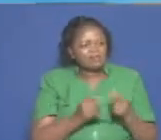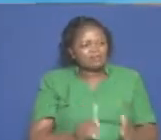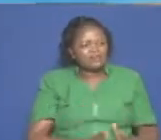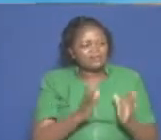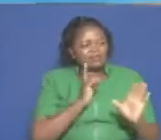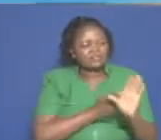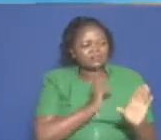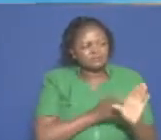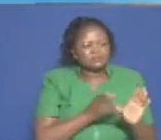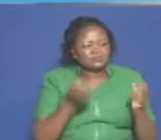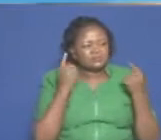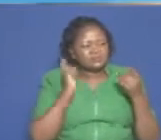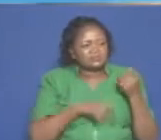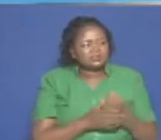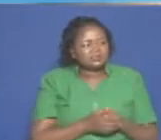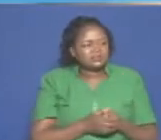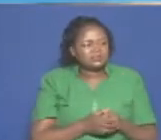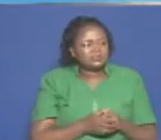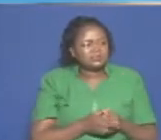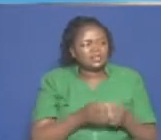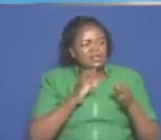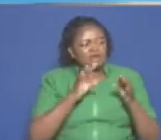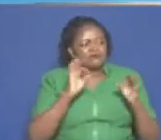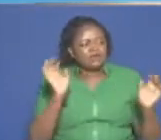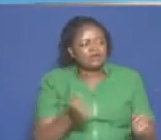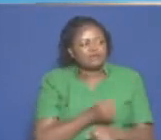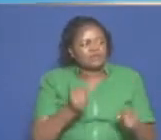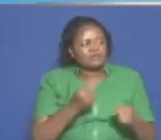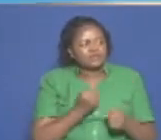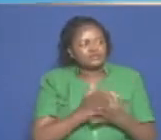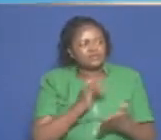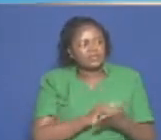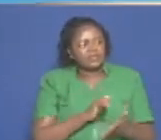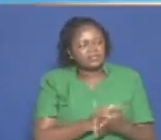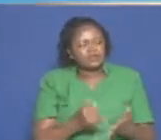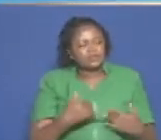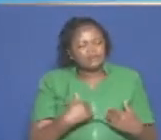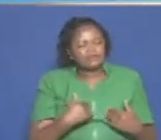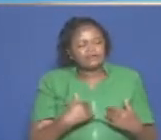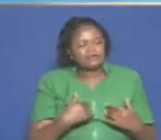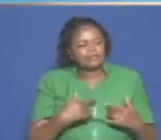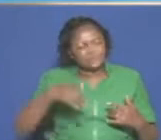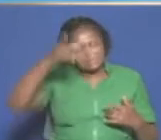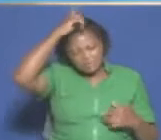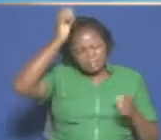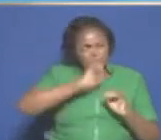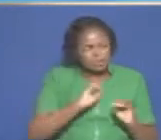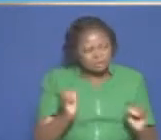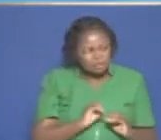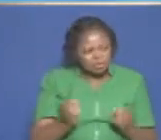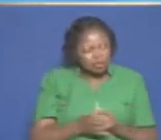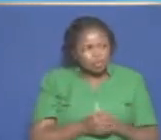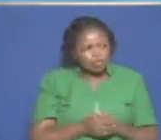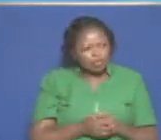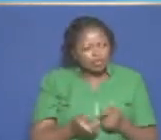participation, waeleze kwamba kama hautoweza kuhakikisha kwamba hauna shahada ama hauna maafikiano ya kielimu,